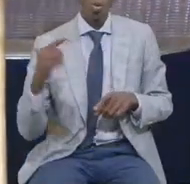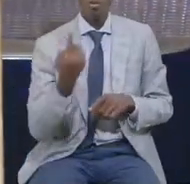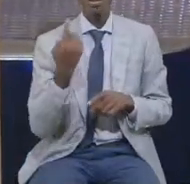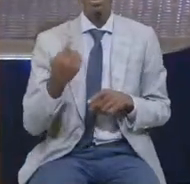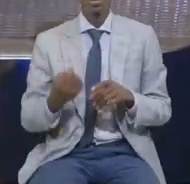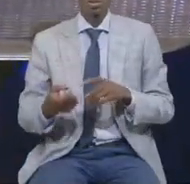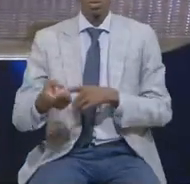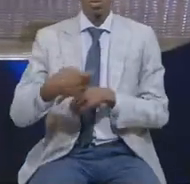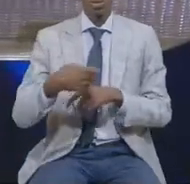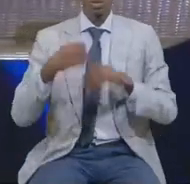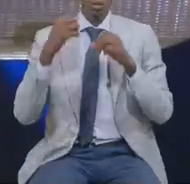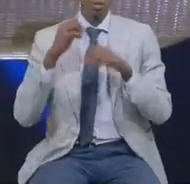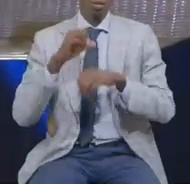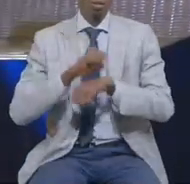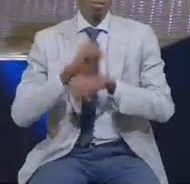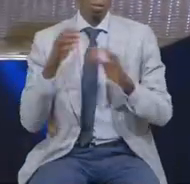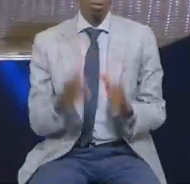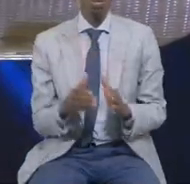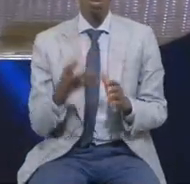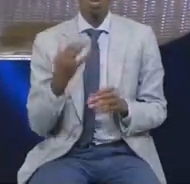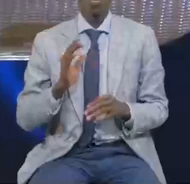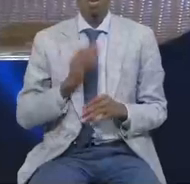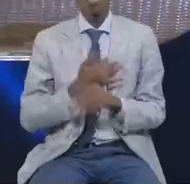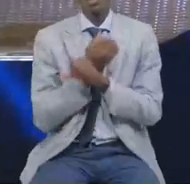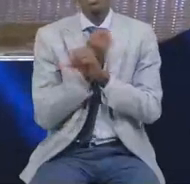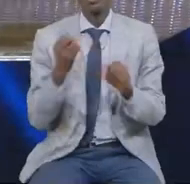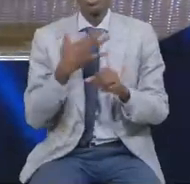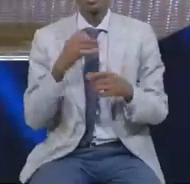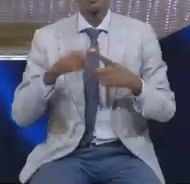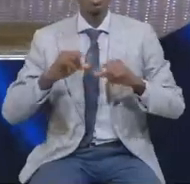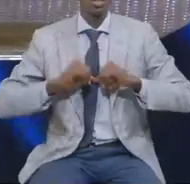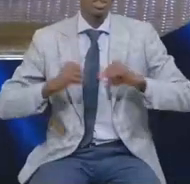le seul fondement, la seule pierre fondamentale,